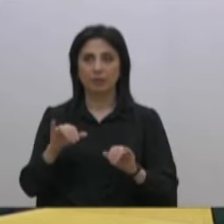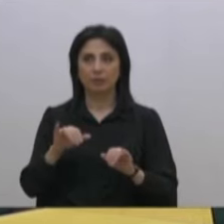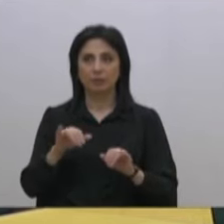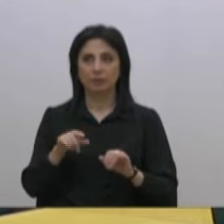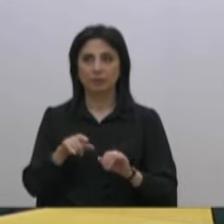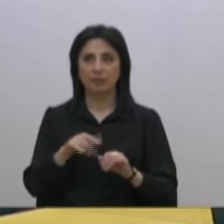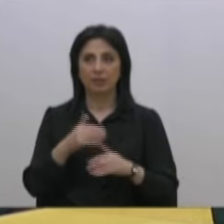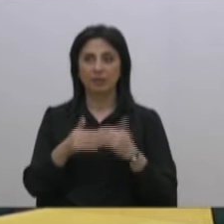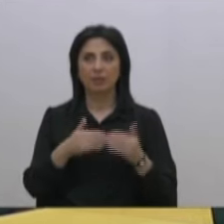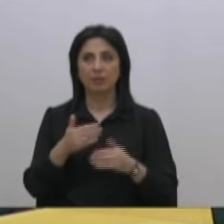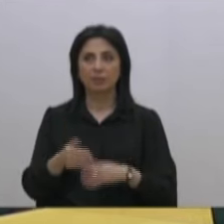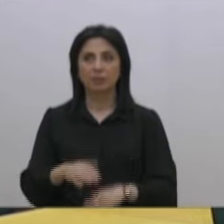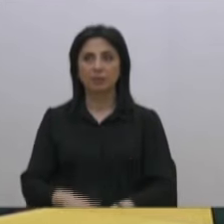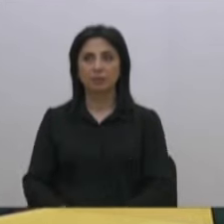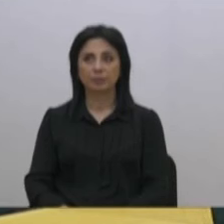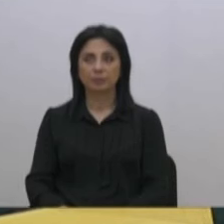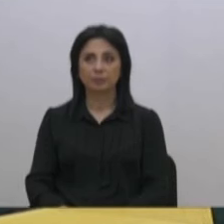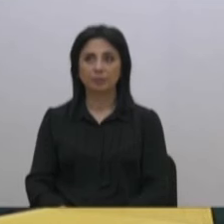ამ წარმატებებზე.